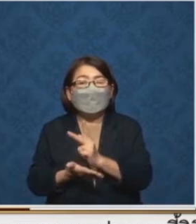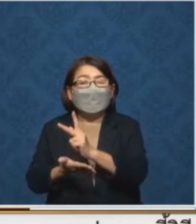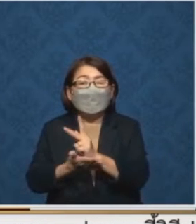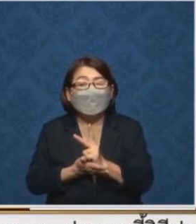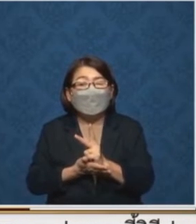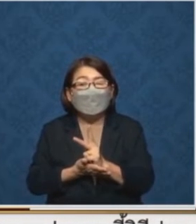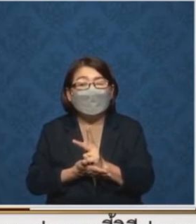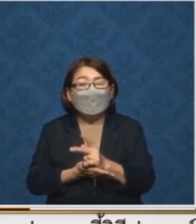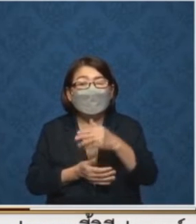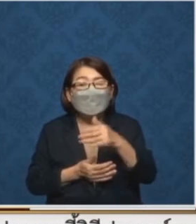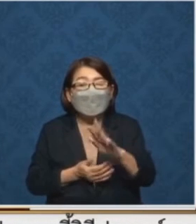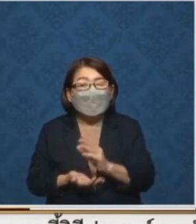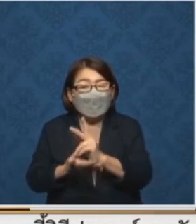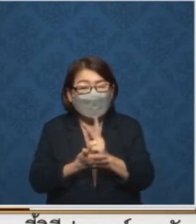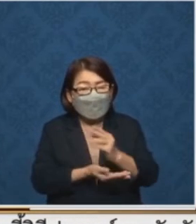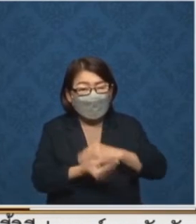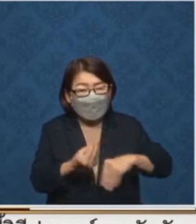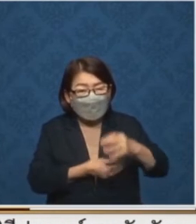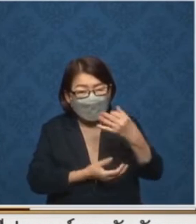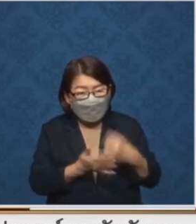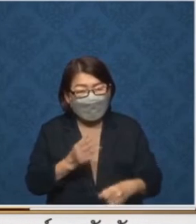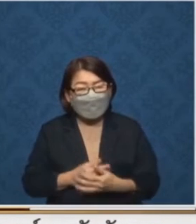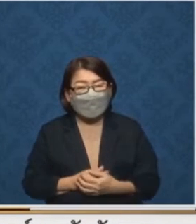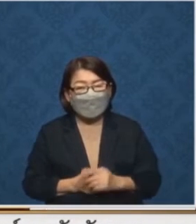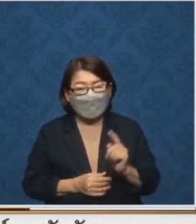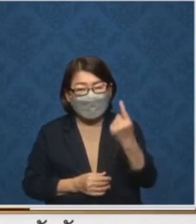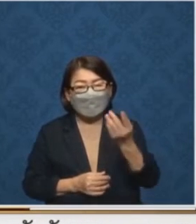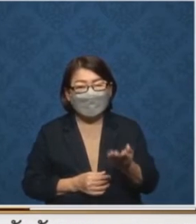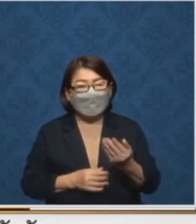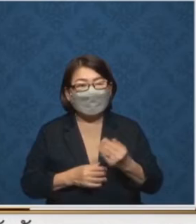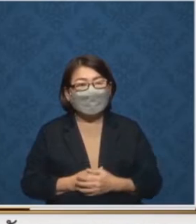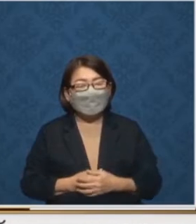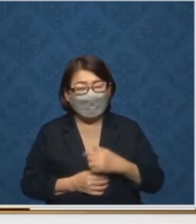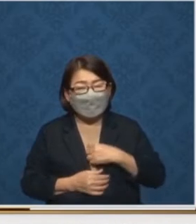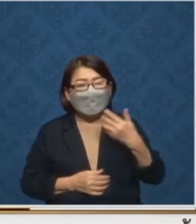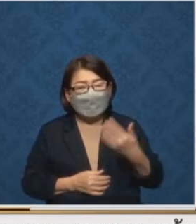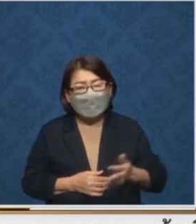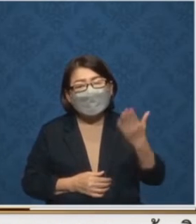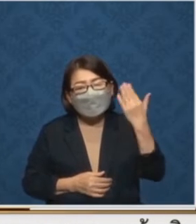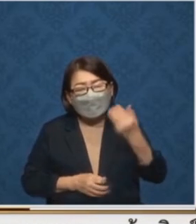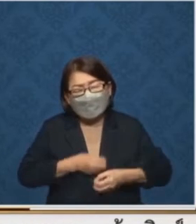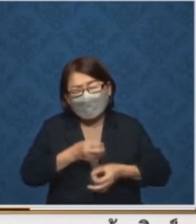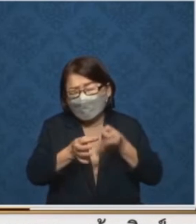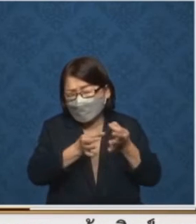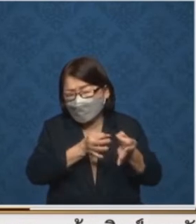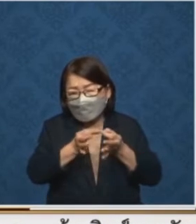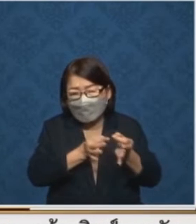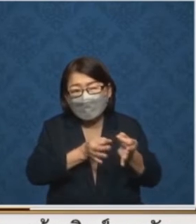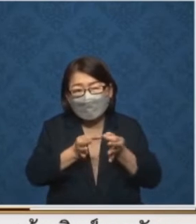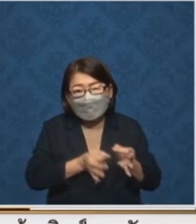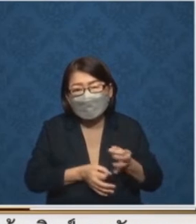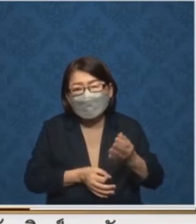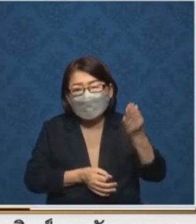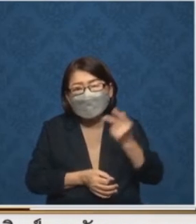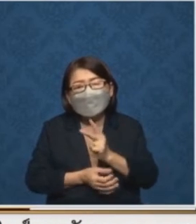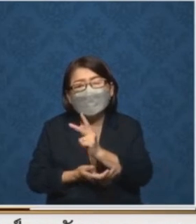ให้การแพทย์สาสุขและวัคซีนไป 1 แสนล้านเงินของประชาชนคืนเข้าไปพาเสียกรเป็นของ